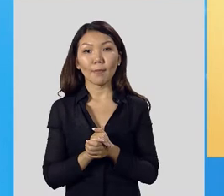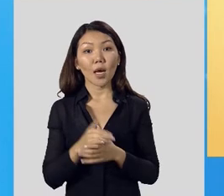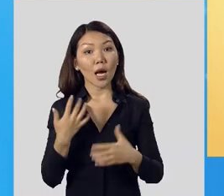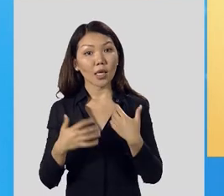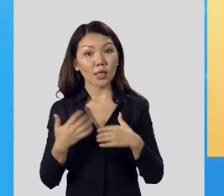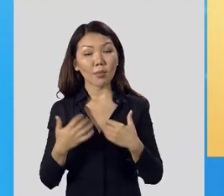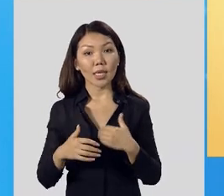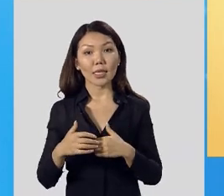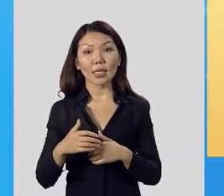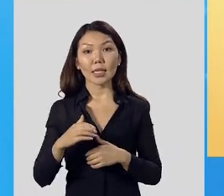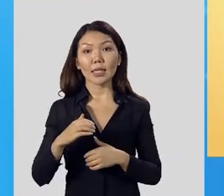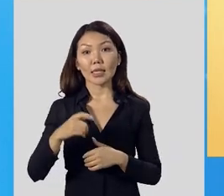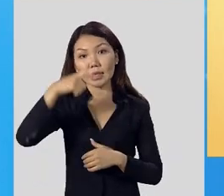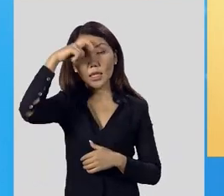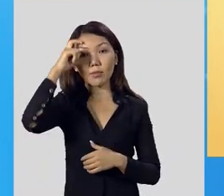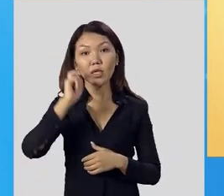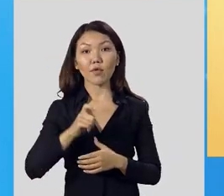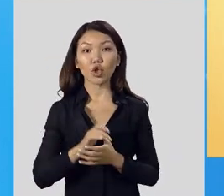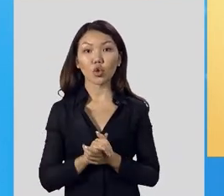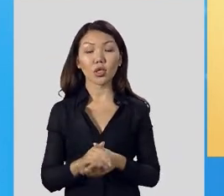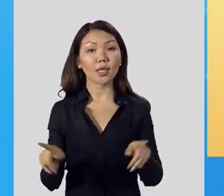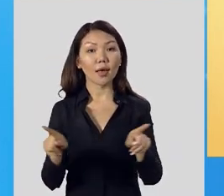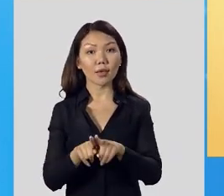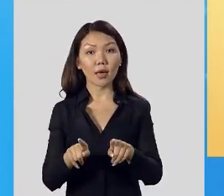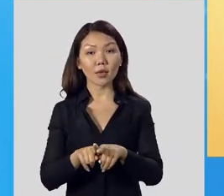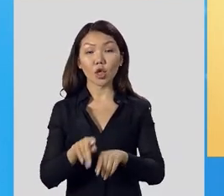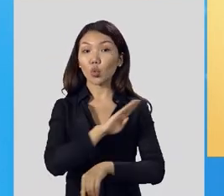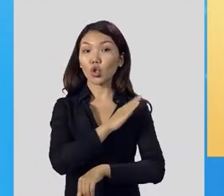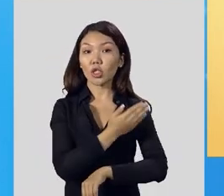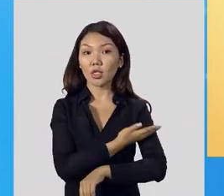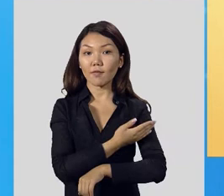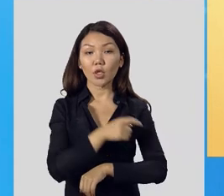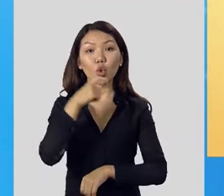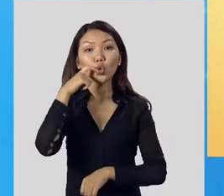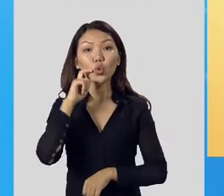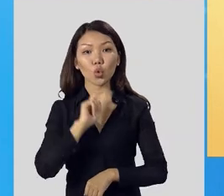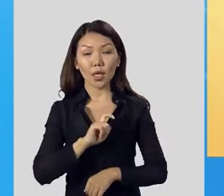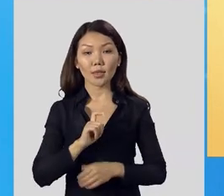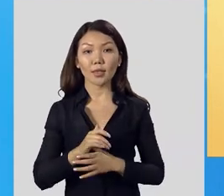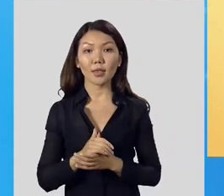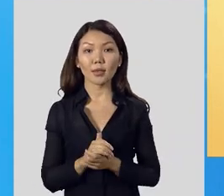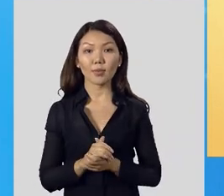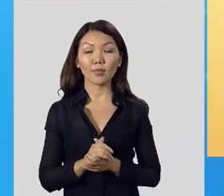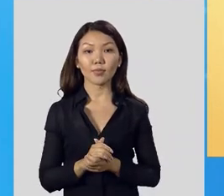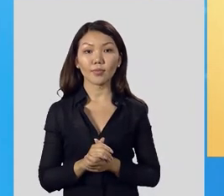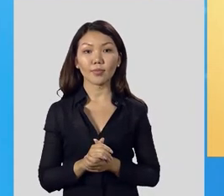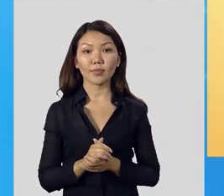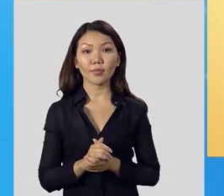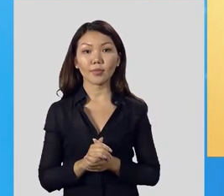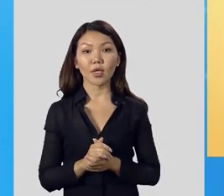ослабление секреции потовых желез, а также усиливается слюноотделение.